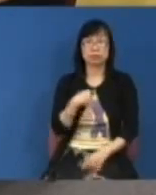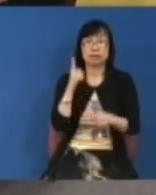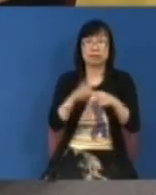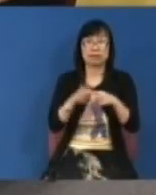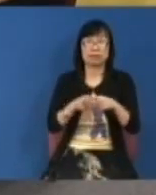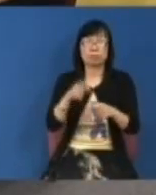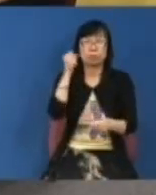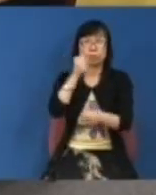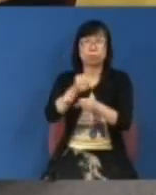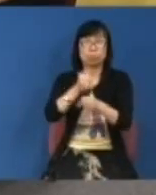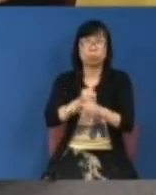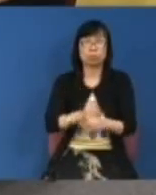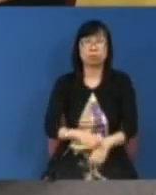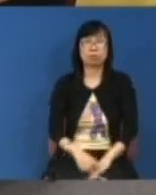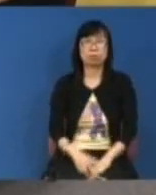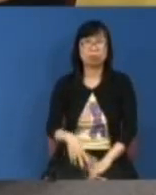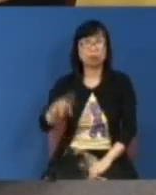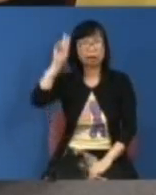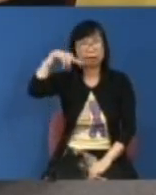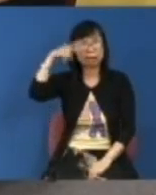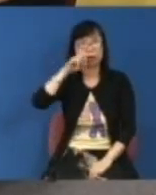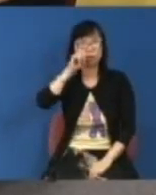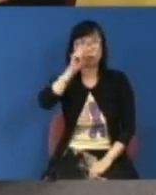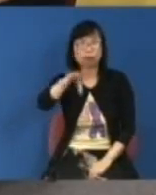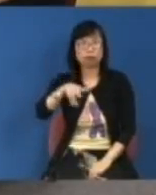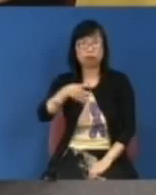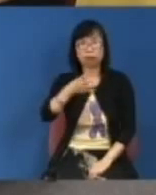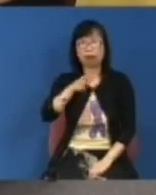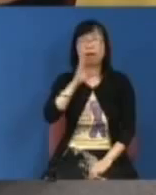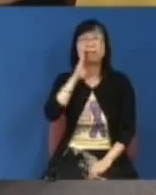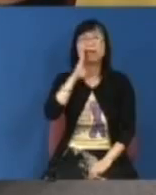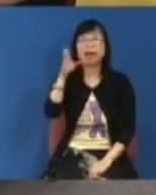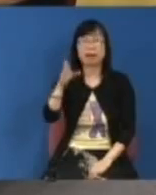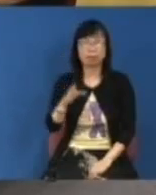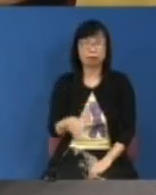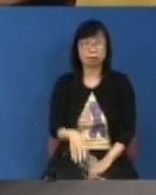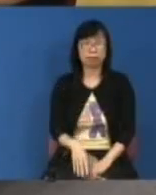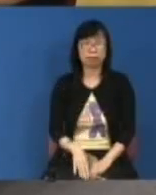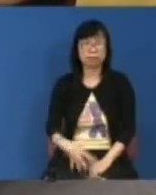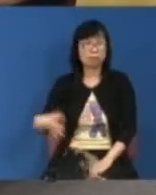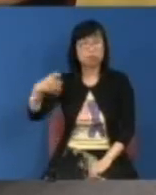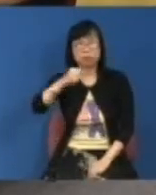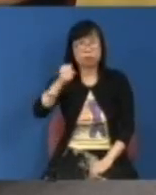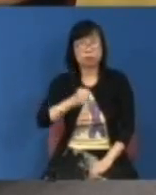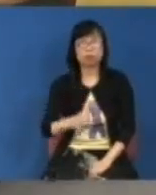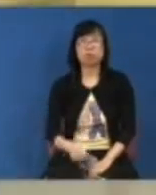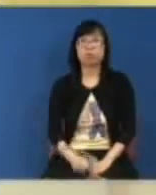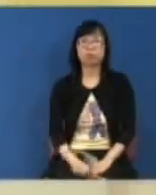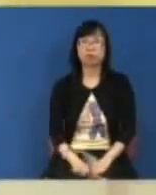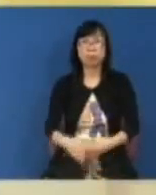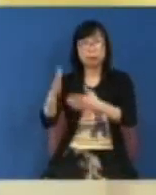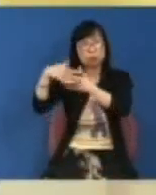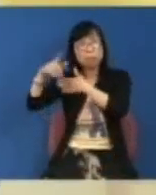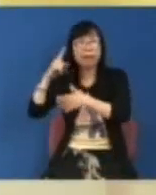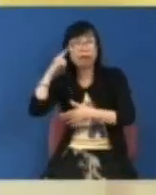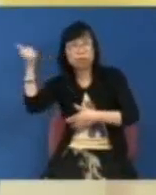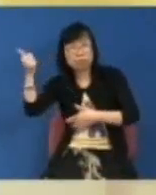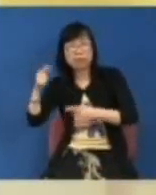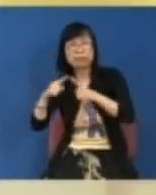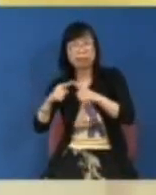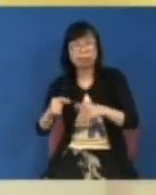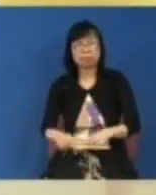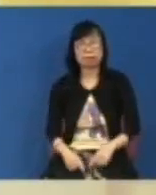啊嘛！成日講黃山素基，講馬丁路德金，講甘地，我問你啊，甘地俾人